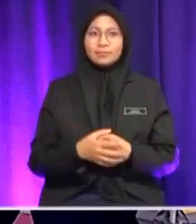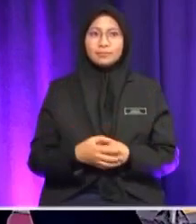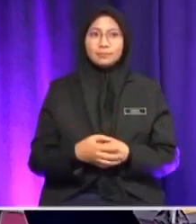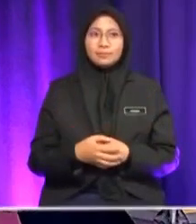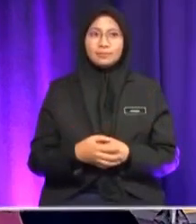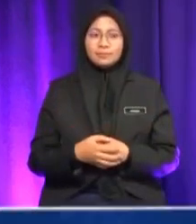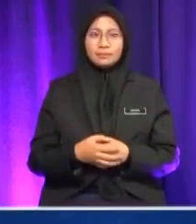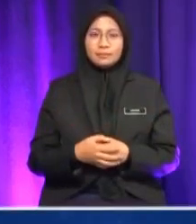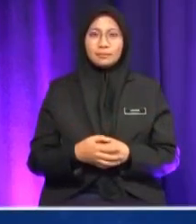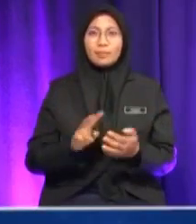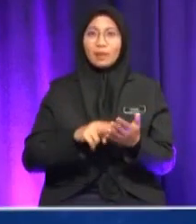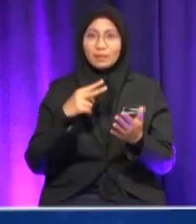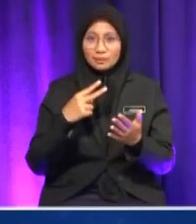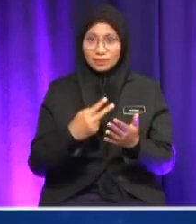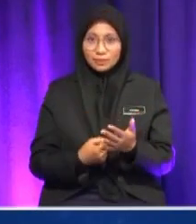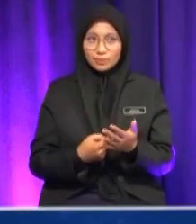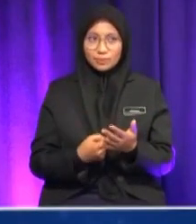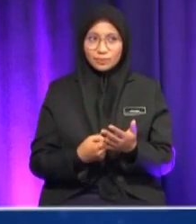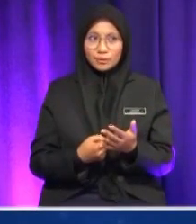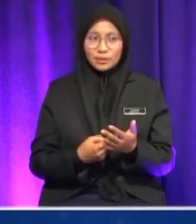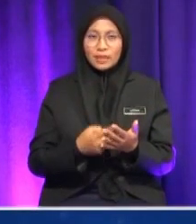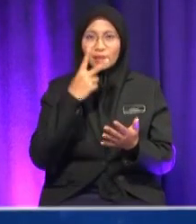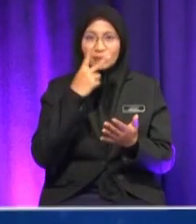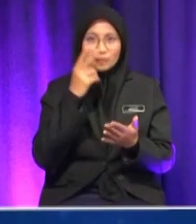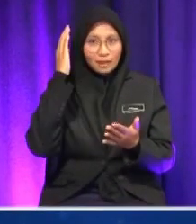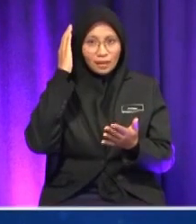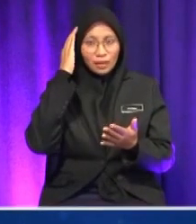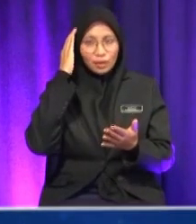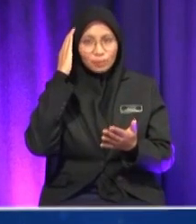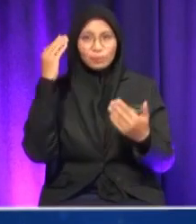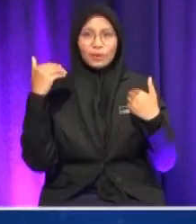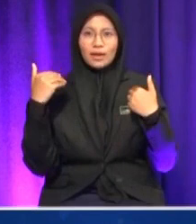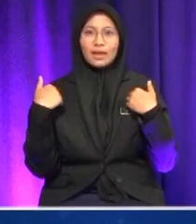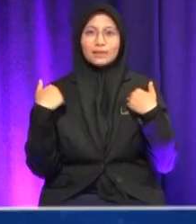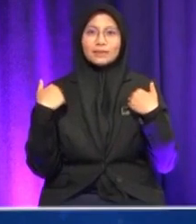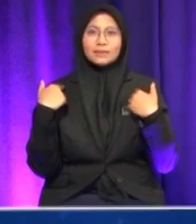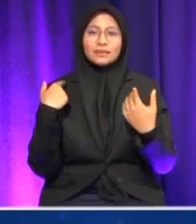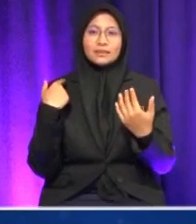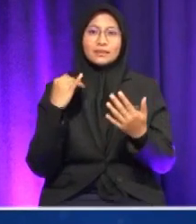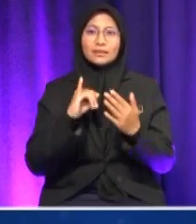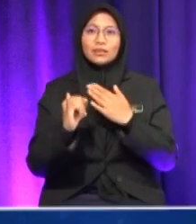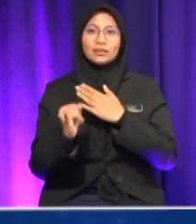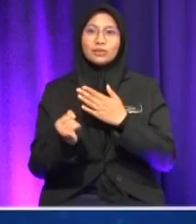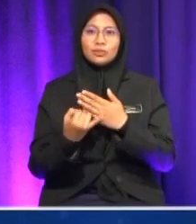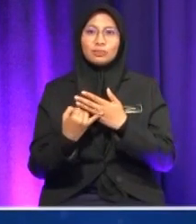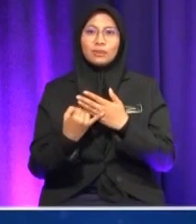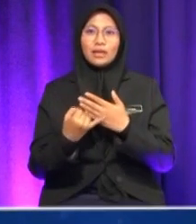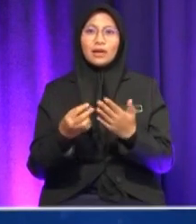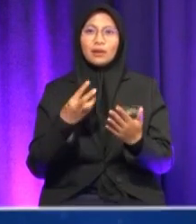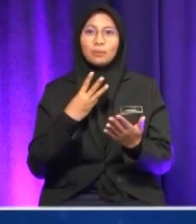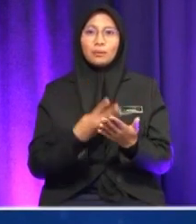dimiliki? Bermaksud memastikan jumlah wang yang kita ada. Okey. Yang kedua,